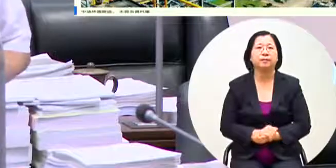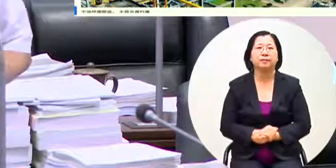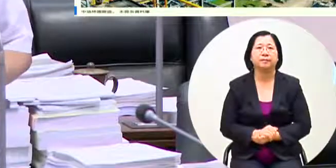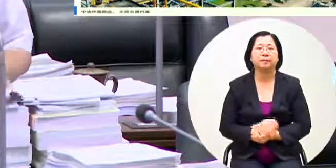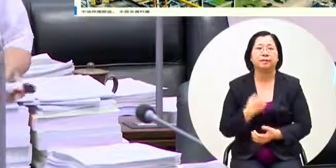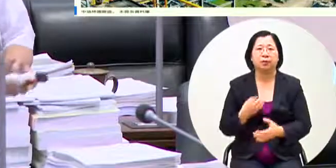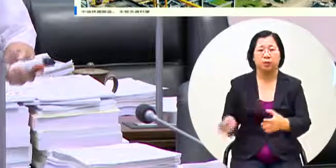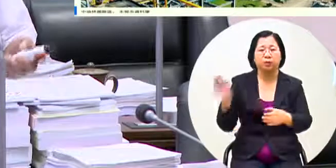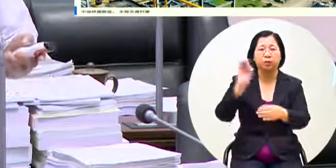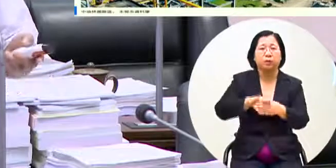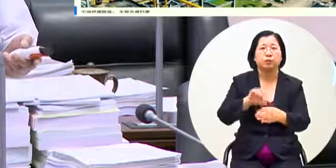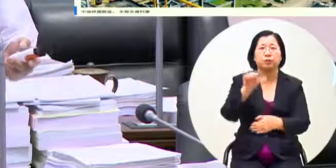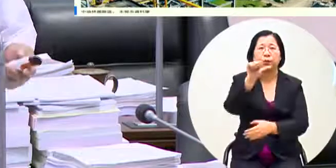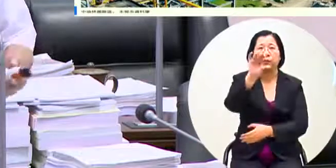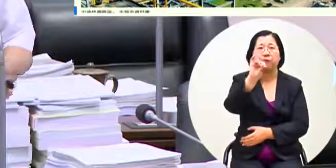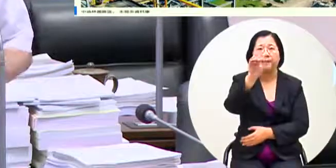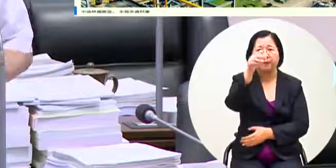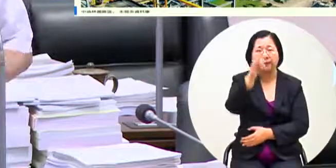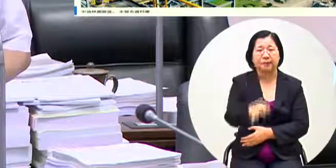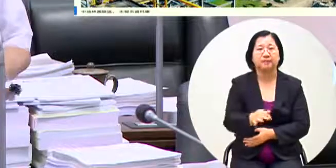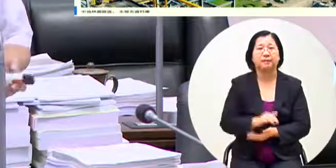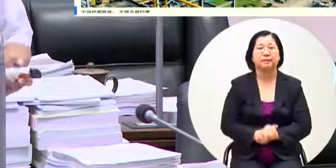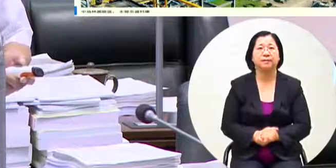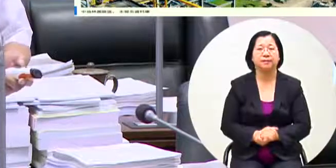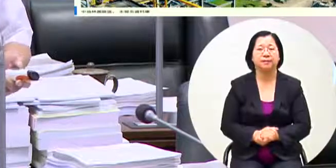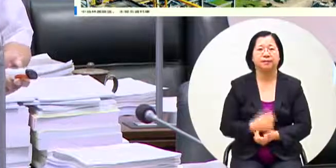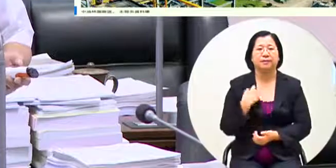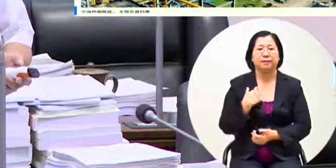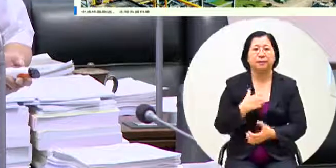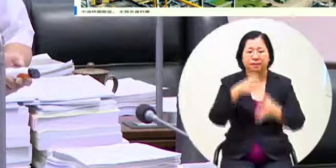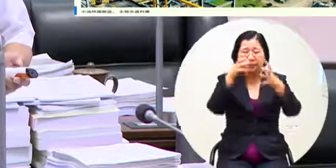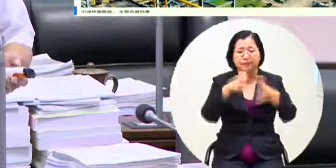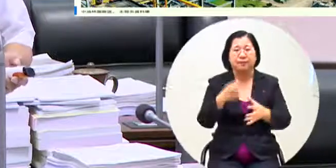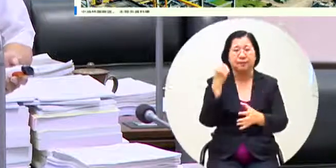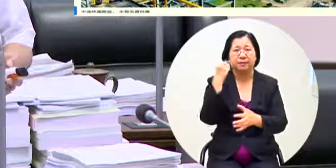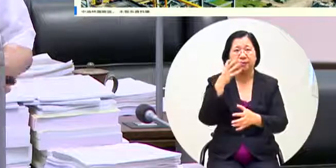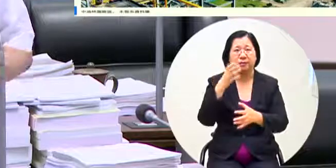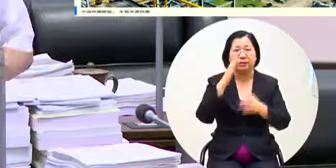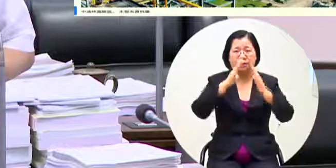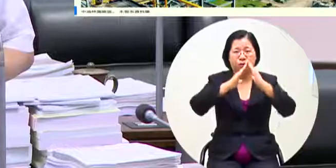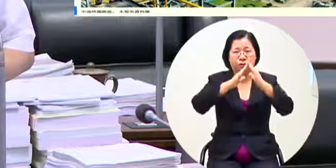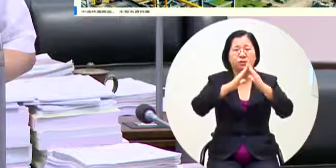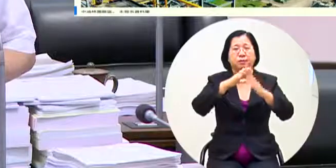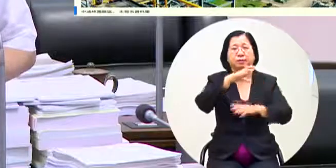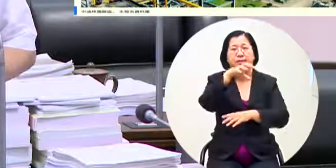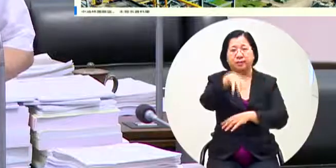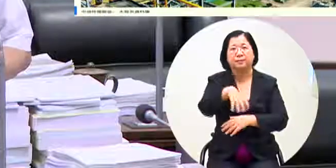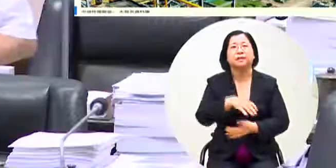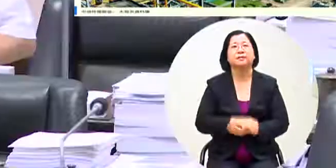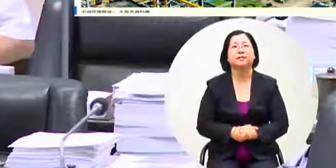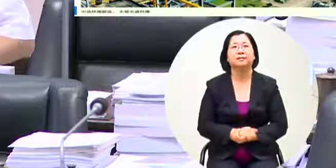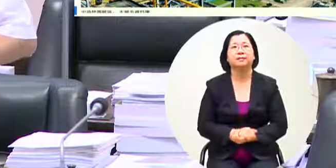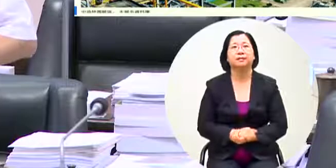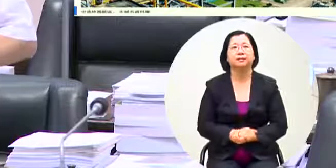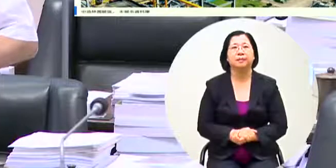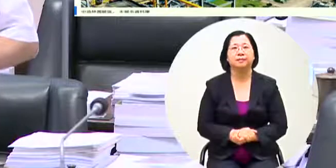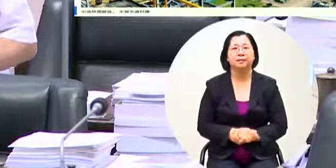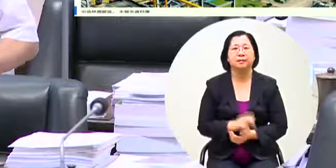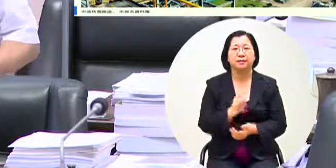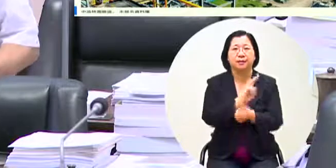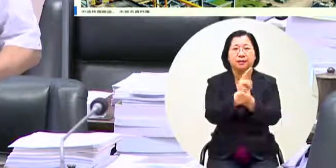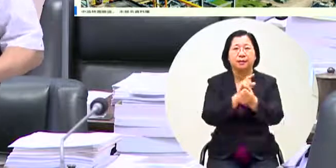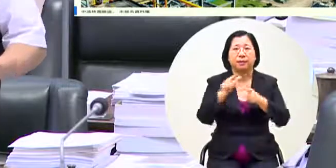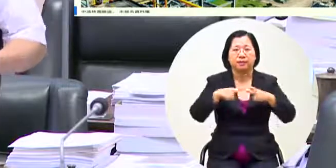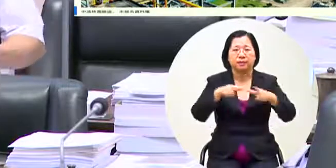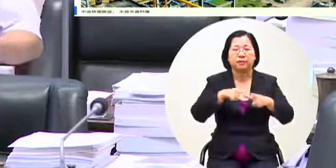打造新市青吼。我想电邮要来去临门吼，打造这個新市青这个案